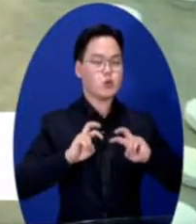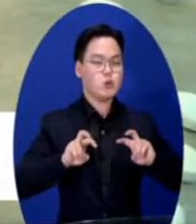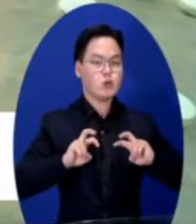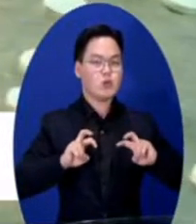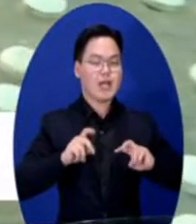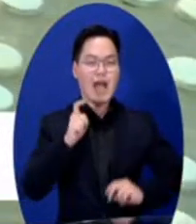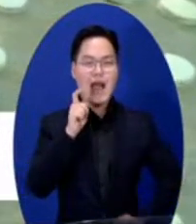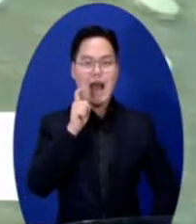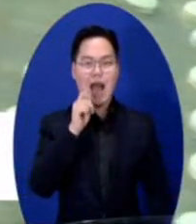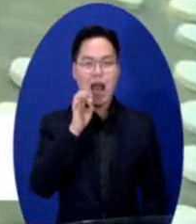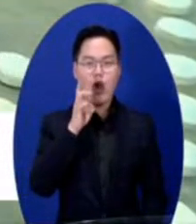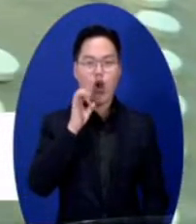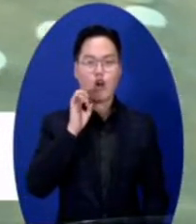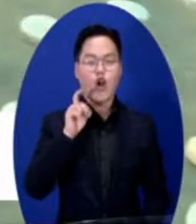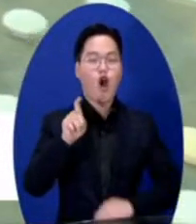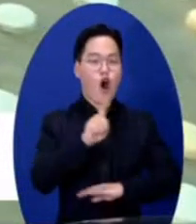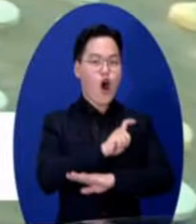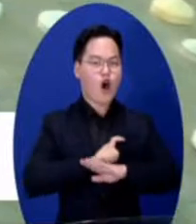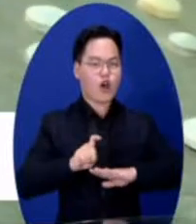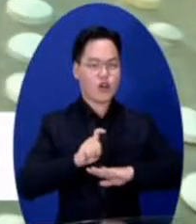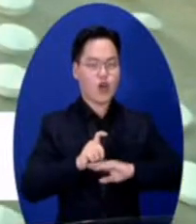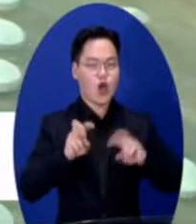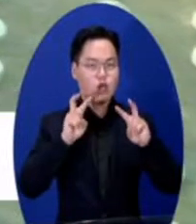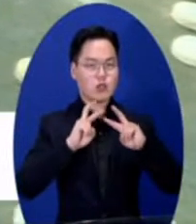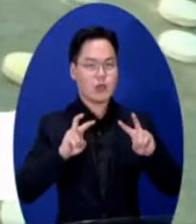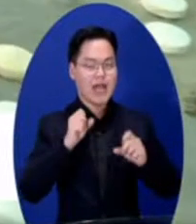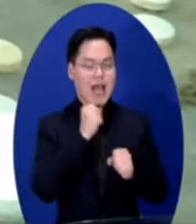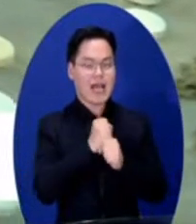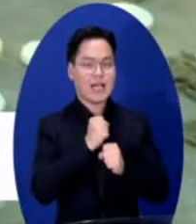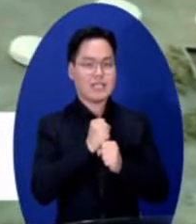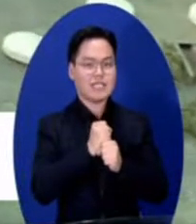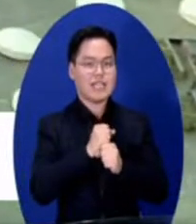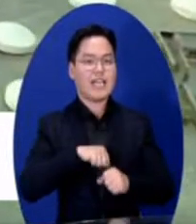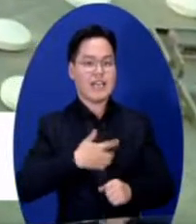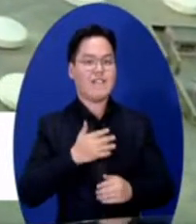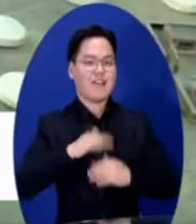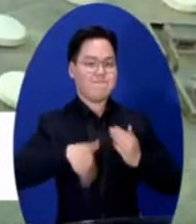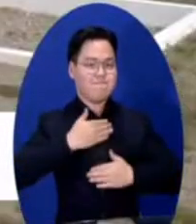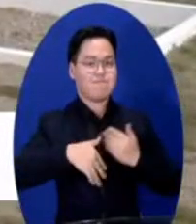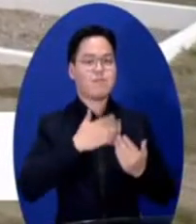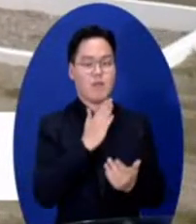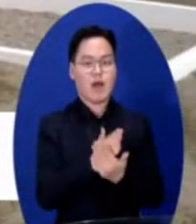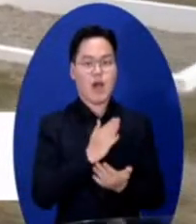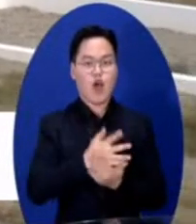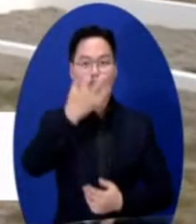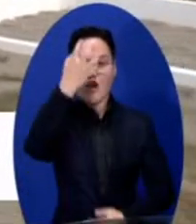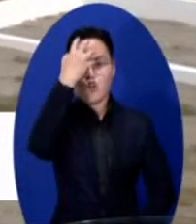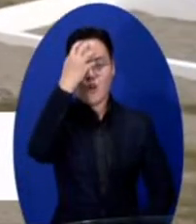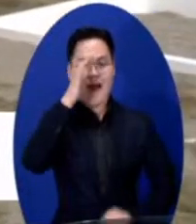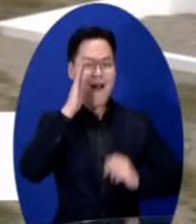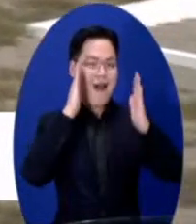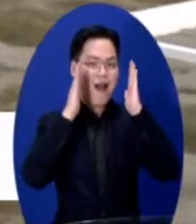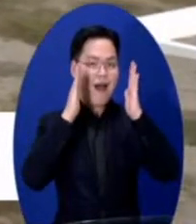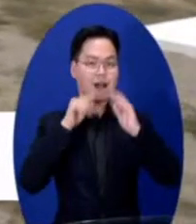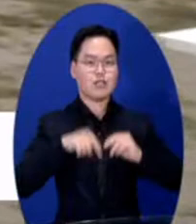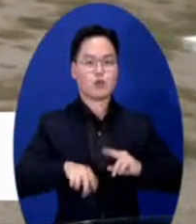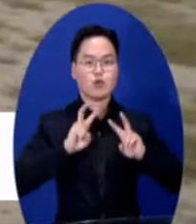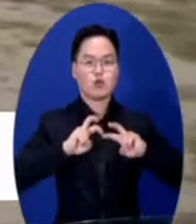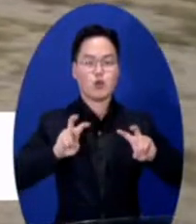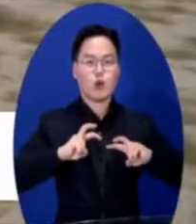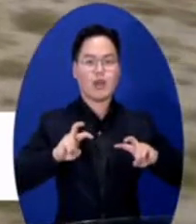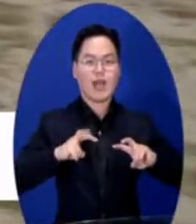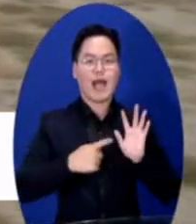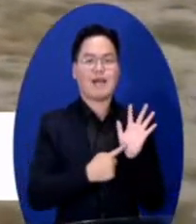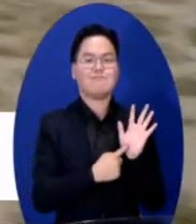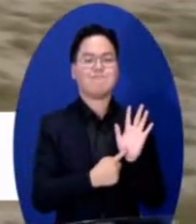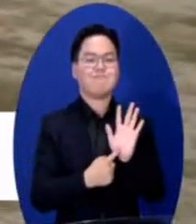хувьд Хар Хөрөм хотын туйрын судалгааны ажил нэлээд эрчимтэй өрнж байгаа. За төрөөс бол одоо анхаарч энэ судалгааг олон